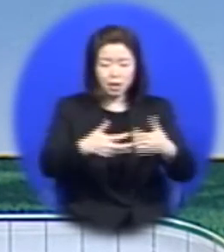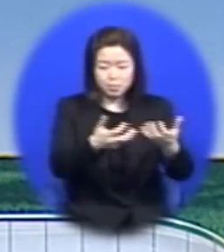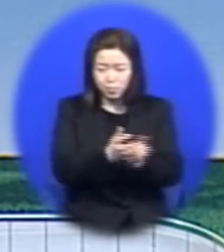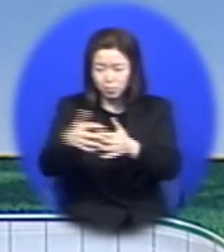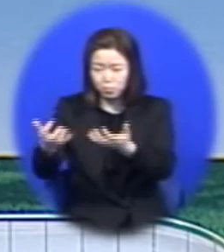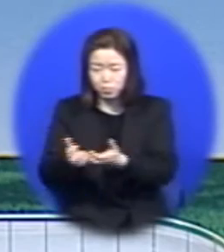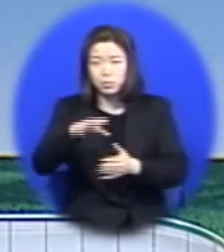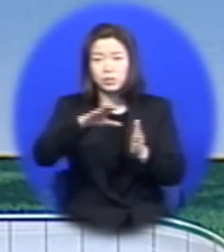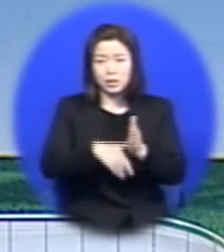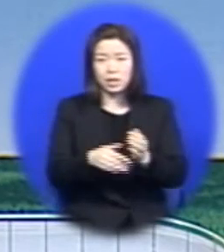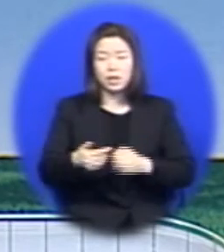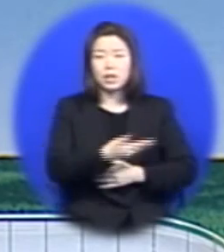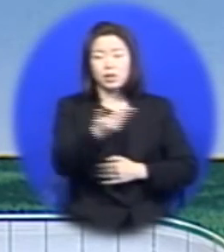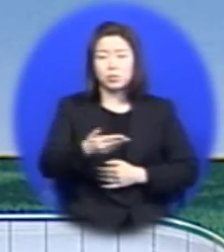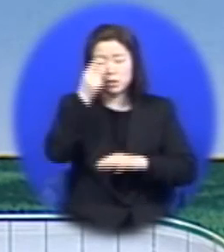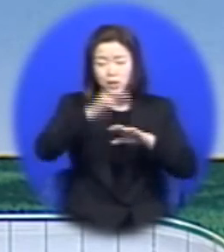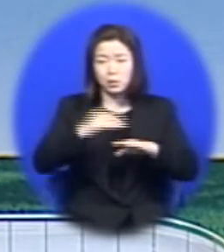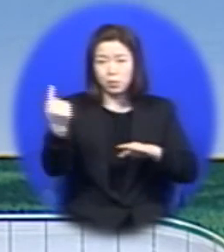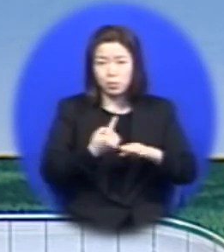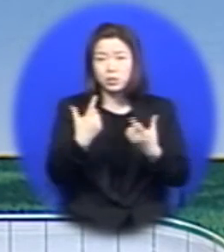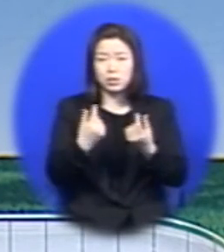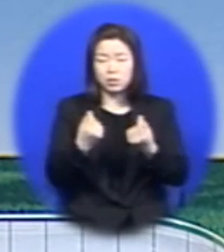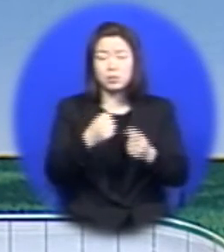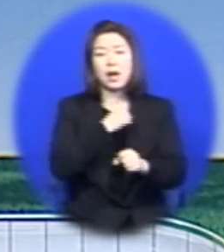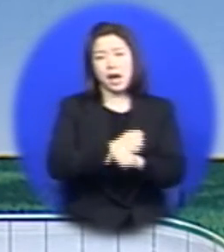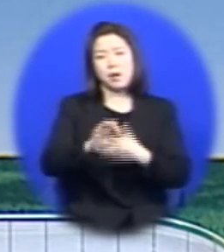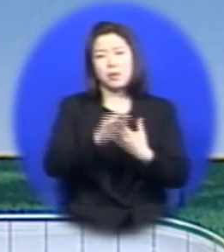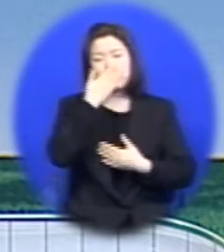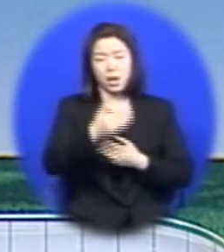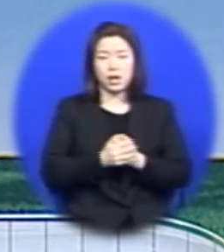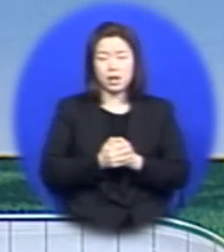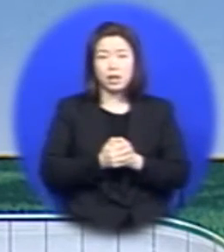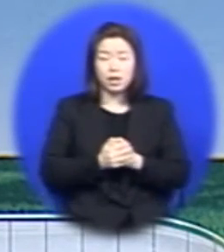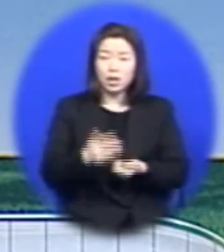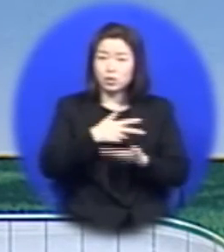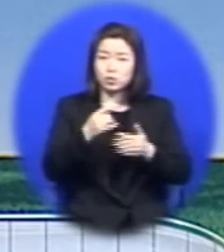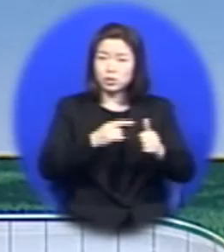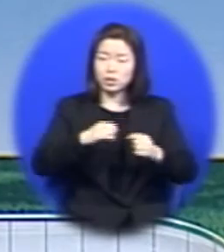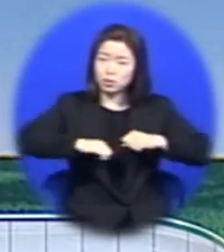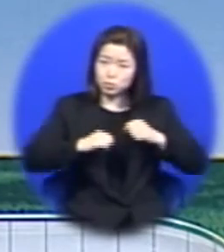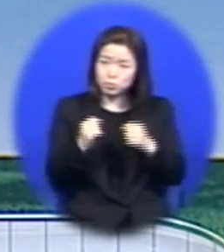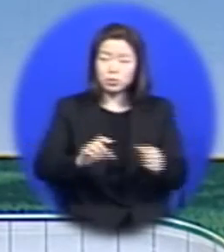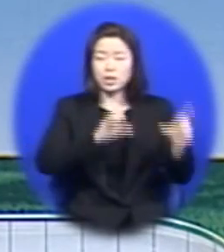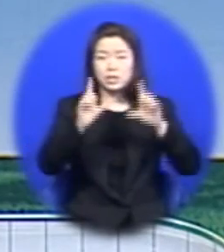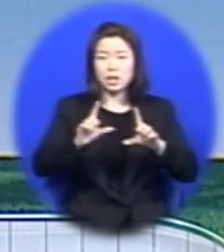예배 드리러 온 것처럼 그렇게 하시는 거예요. 여러분은 주님께 순종의 삶을 살 수 있는